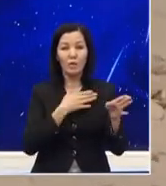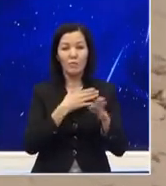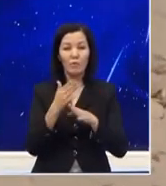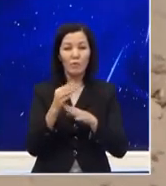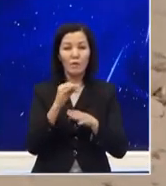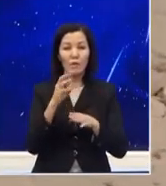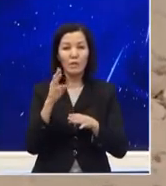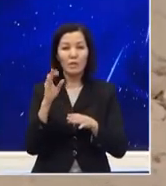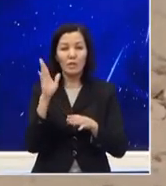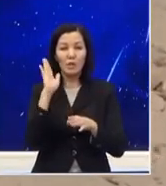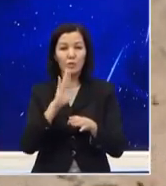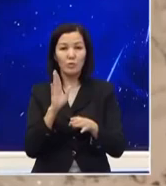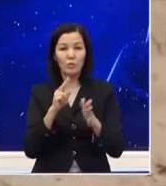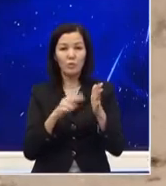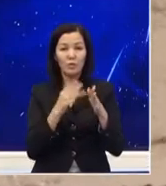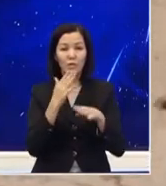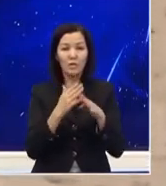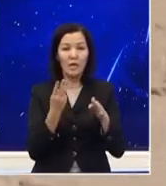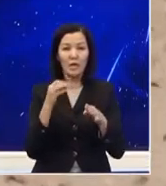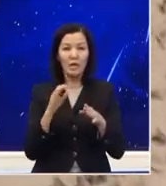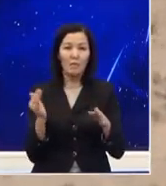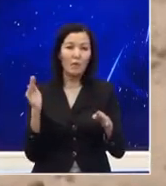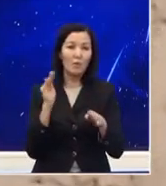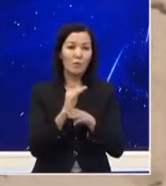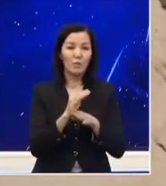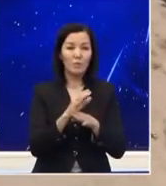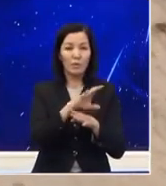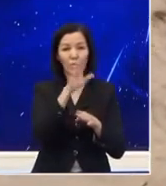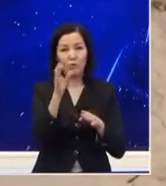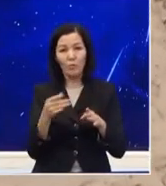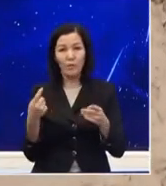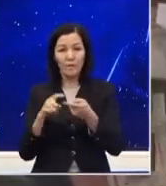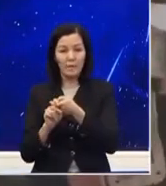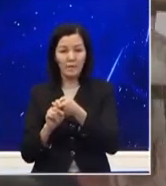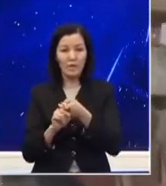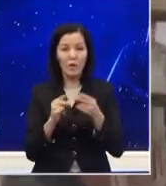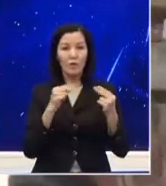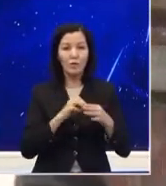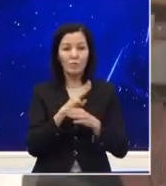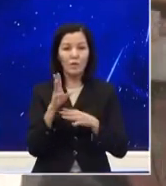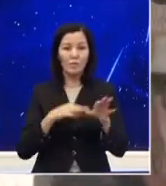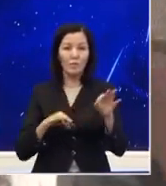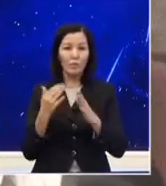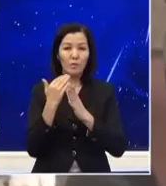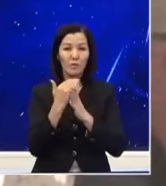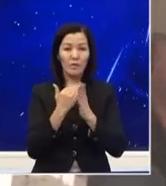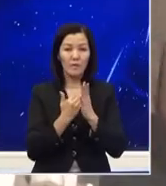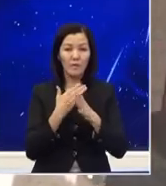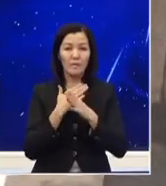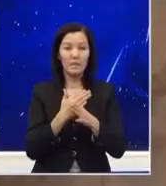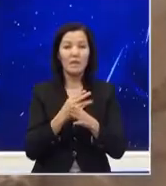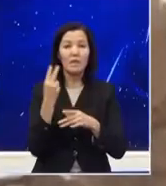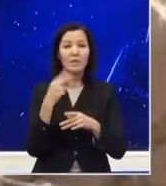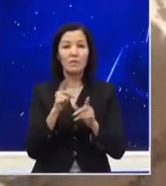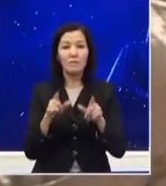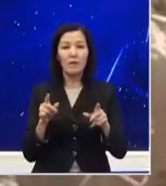жетіген ауыз су құбырынан 7,5 шақырым қосымша желі тартылып жатыр. Бұған да жұмыспен қамту жол картасы сеп. Аясында 20 шақты